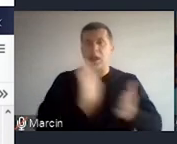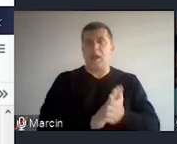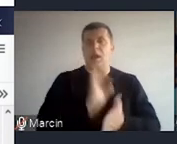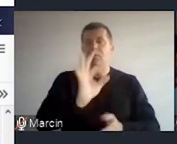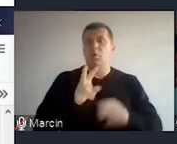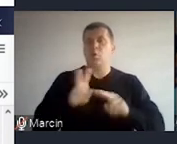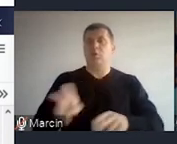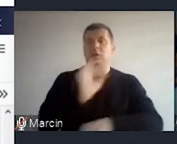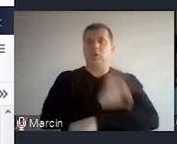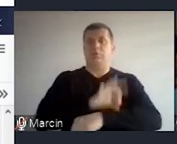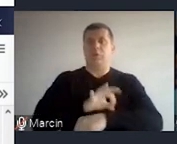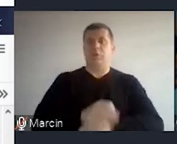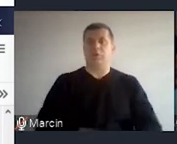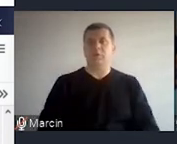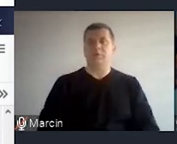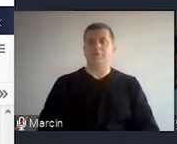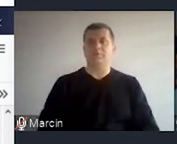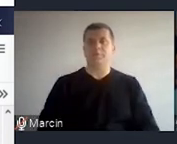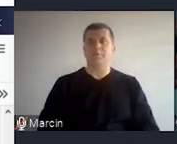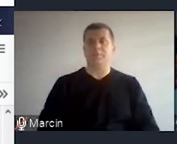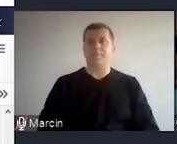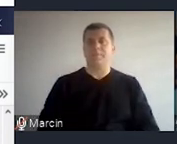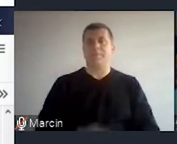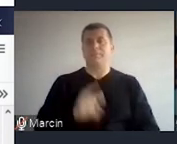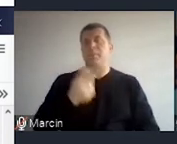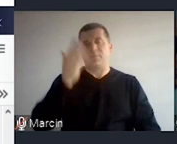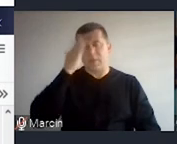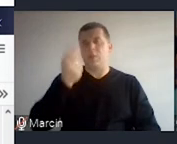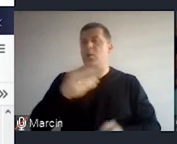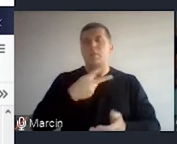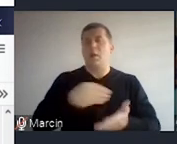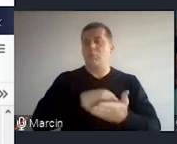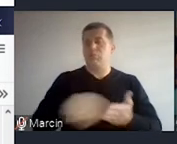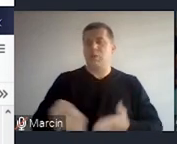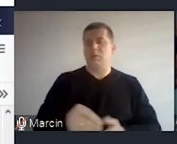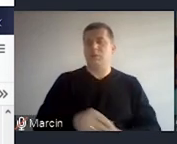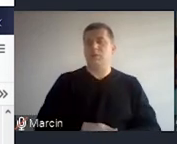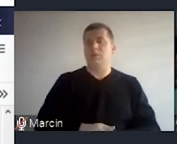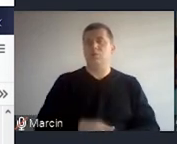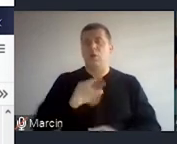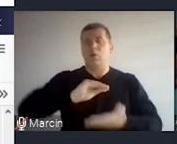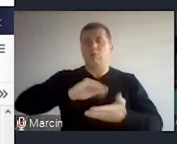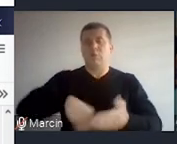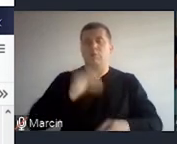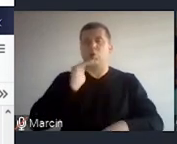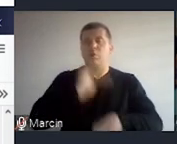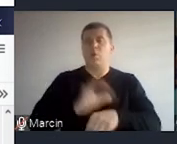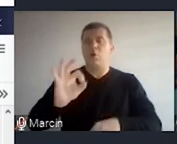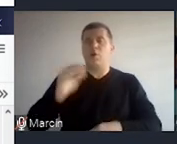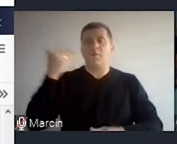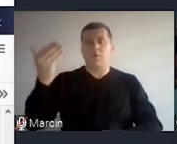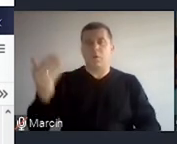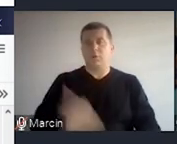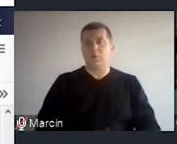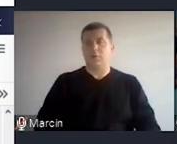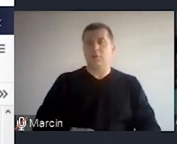swojego udziału w projekcie, czyli świadomi nieodpłatnego udziału. To będzie się sprowadzać do podpisania umowy o wolontariacie, która